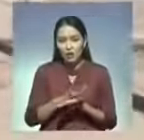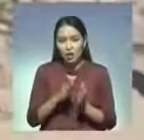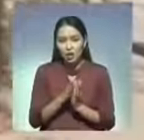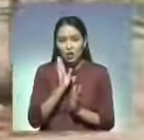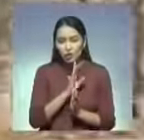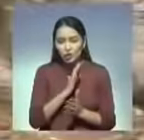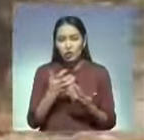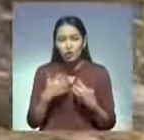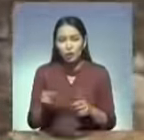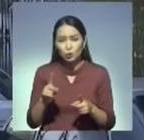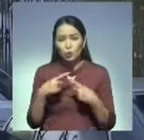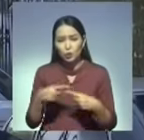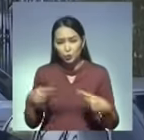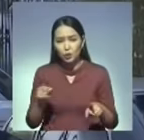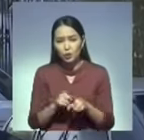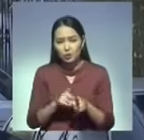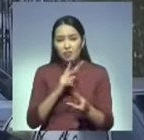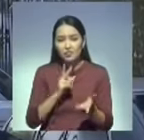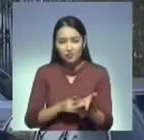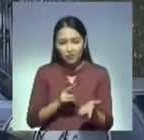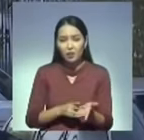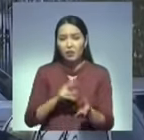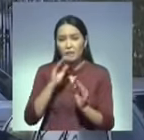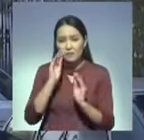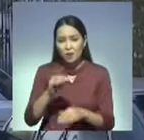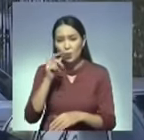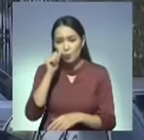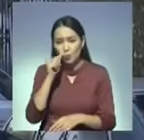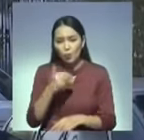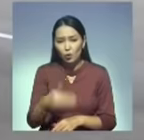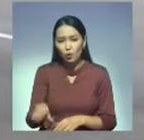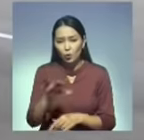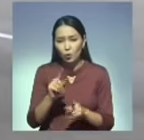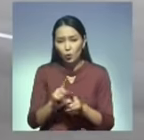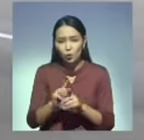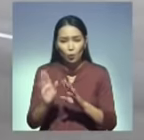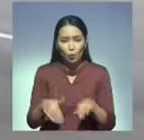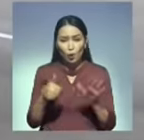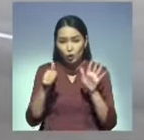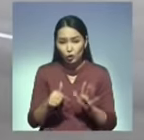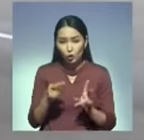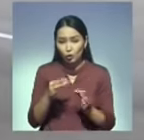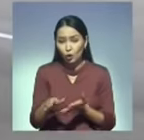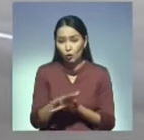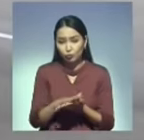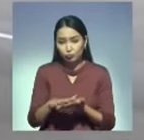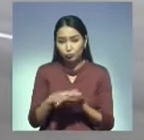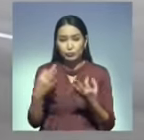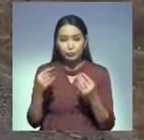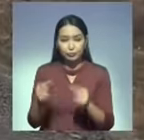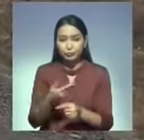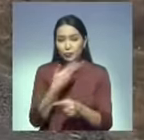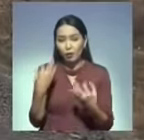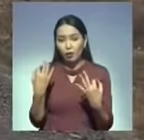что есть и другие способы доказать виновность насильников. Но уже прошло почти полгода, а они до сих пор на свободе. Родители